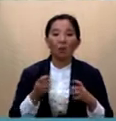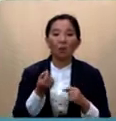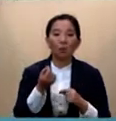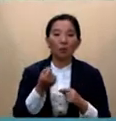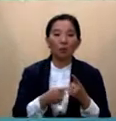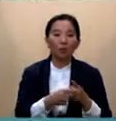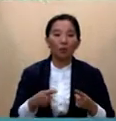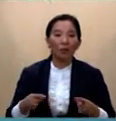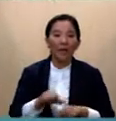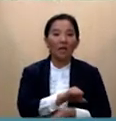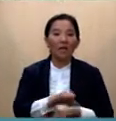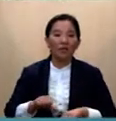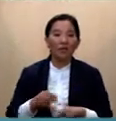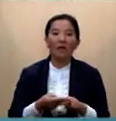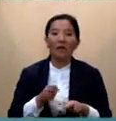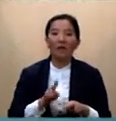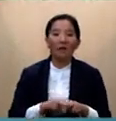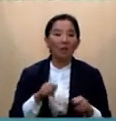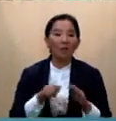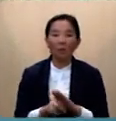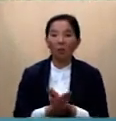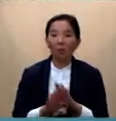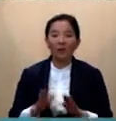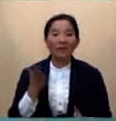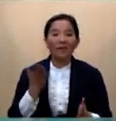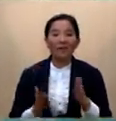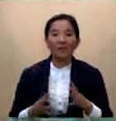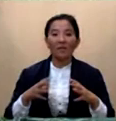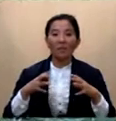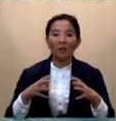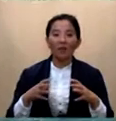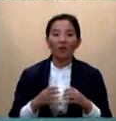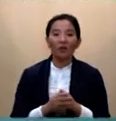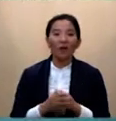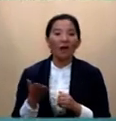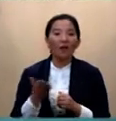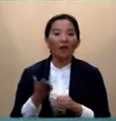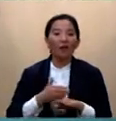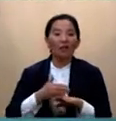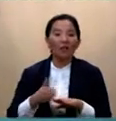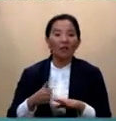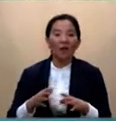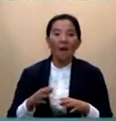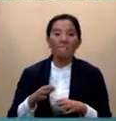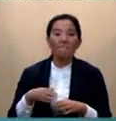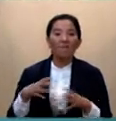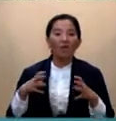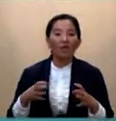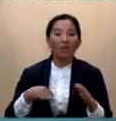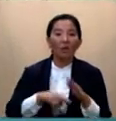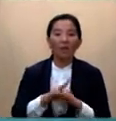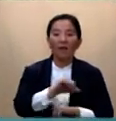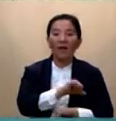пересечет линию, это не гол. Даже если мячик, какая-то часть мяча идет на